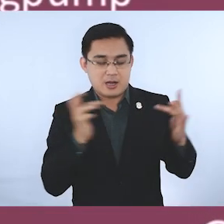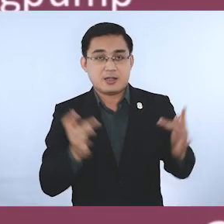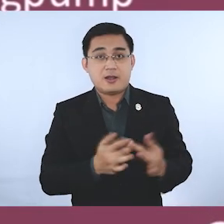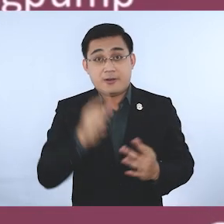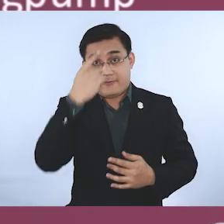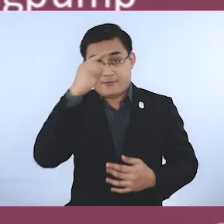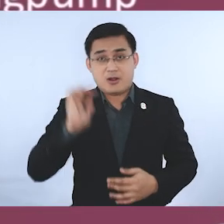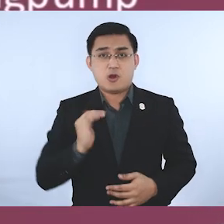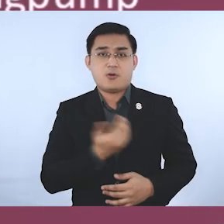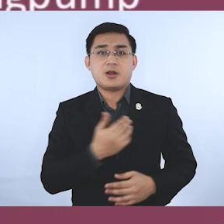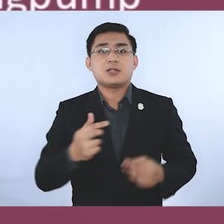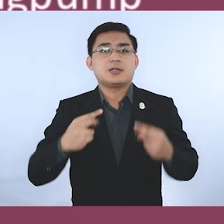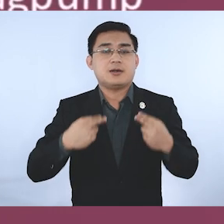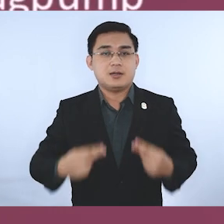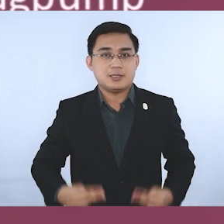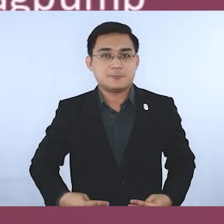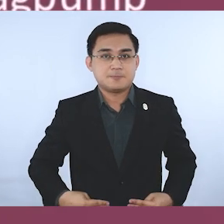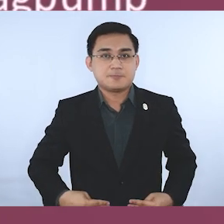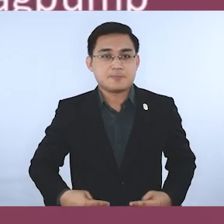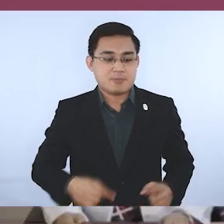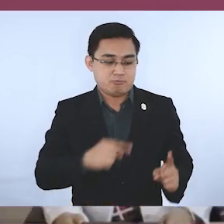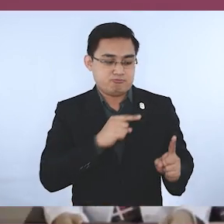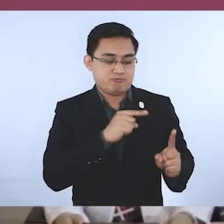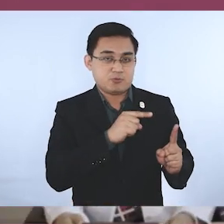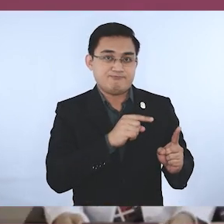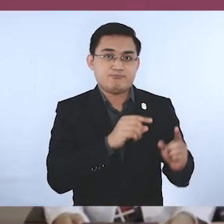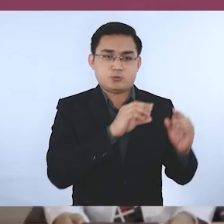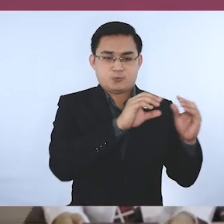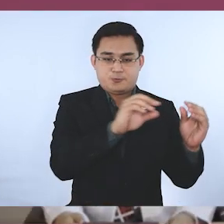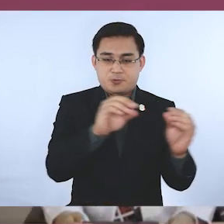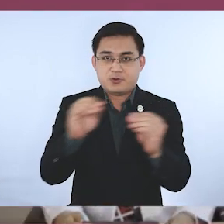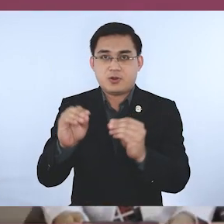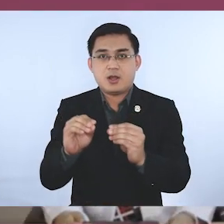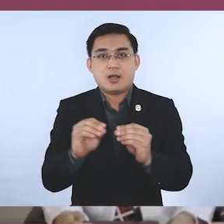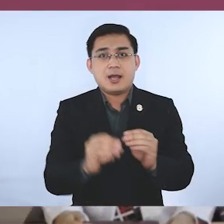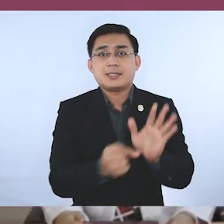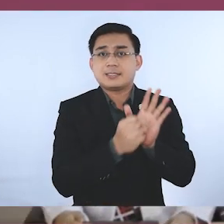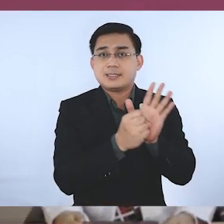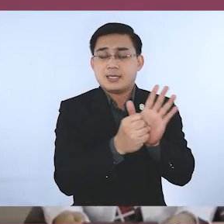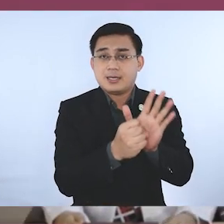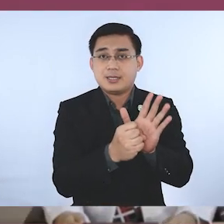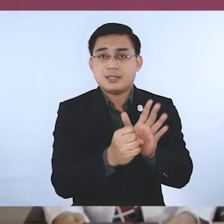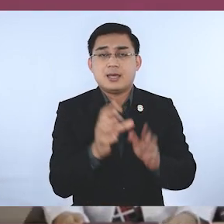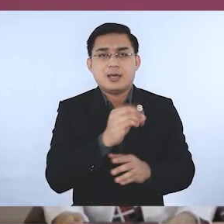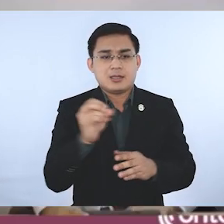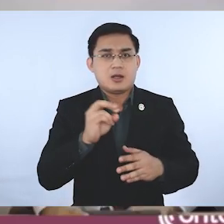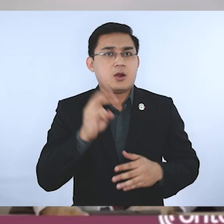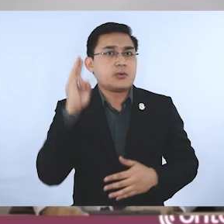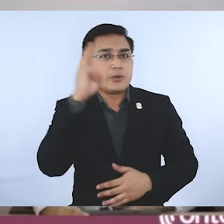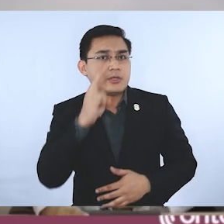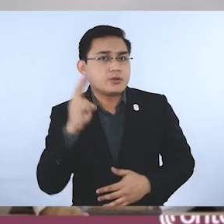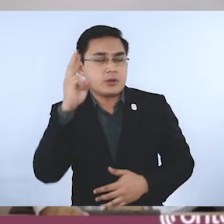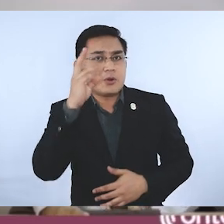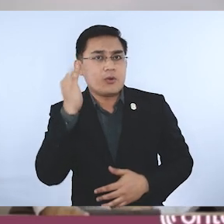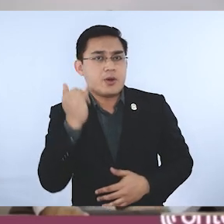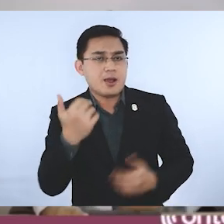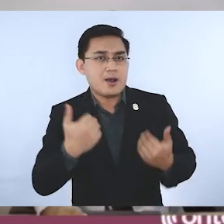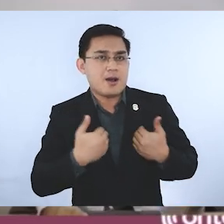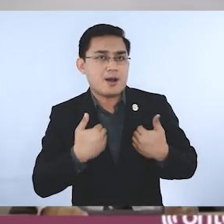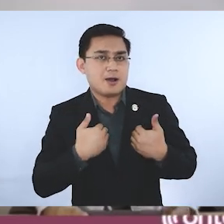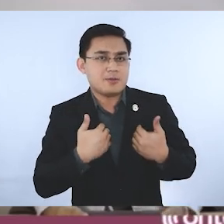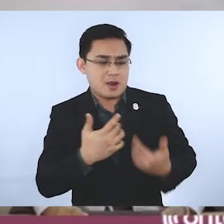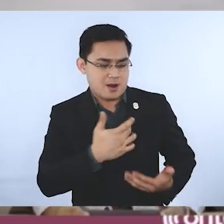ating kalusugan. Itinuro niya sa mga dumalo ang mga sintomas at mga dahilan ng pagkakaroon ng heart